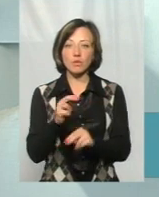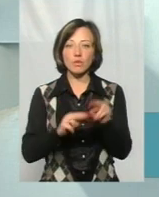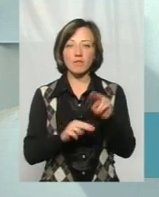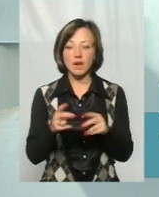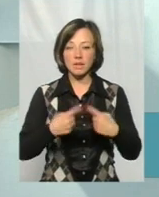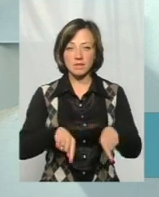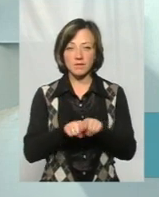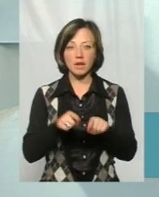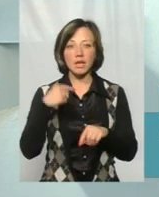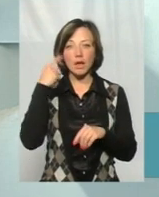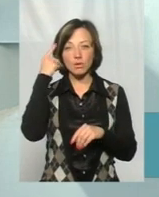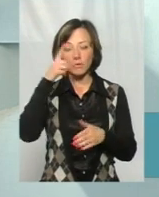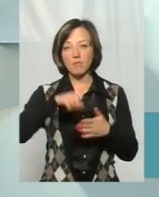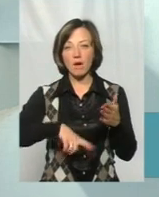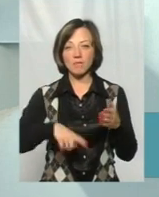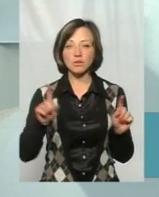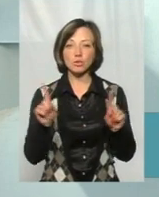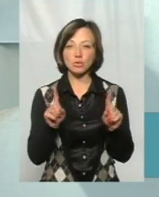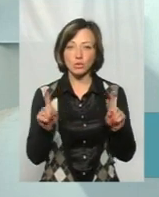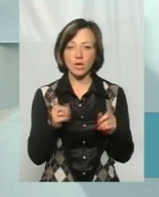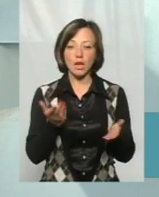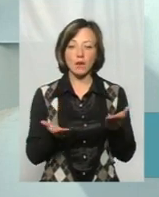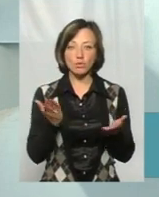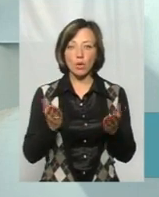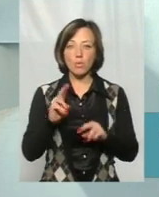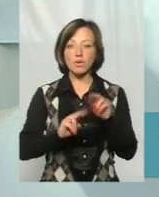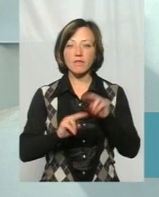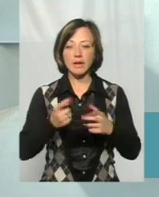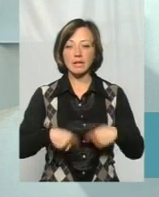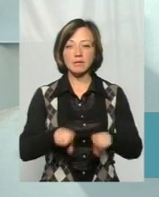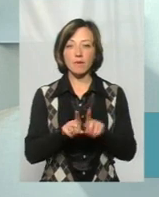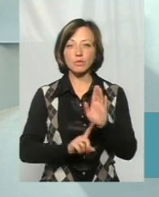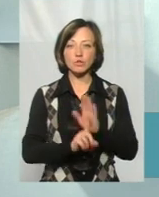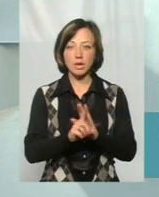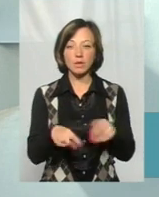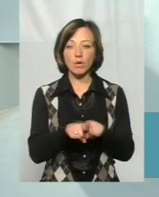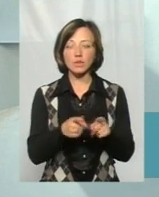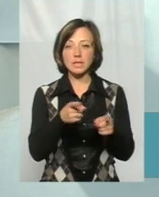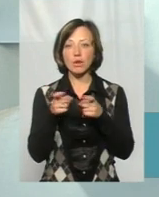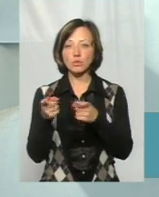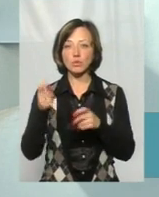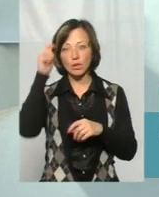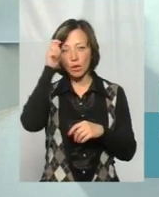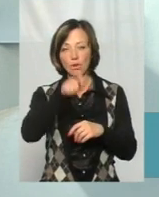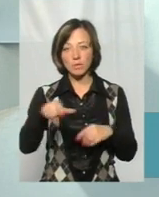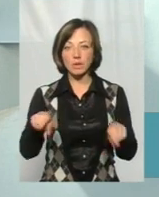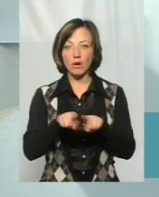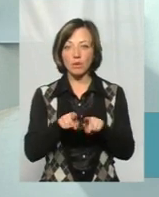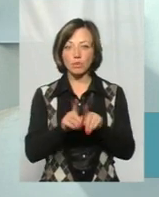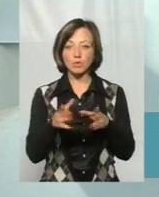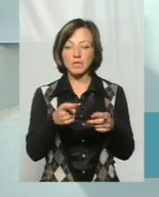будівельній сфері. Я впевнений, що якщо будівельна сфера почне, також будуть залучені хлопці, також